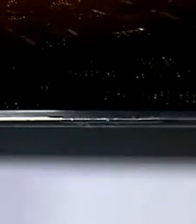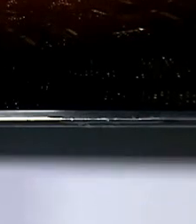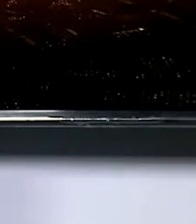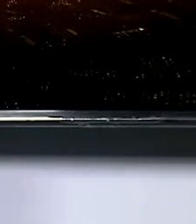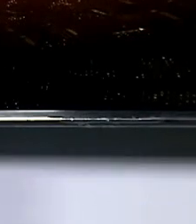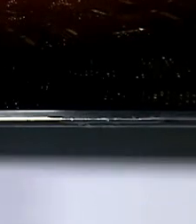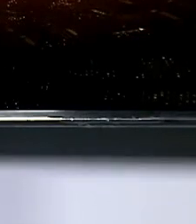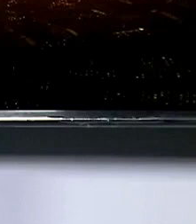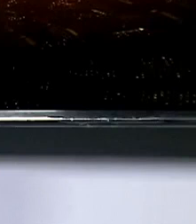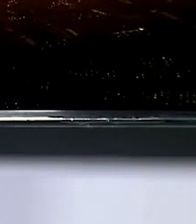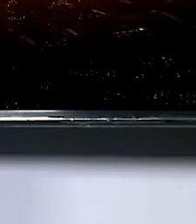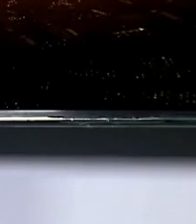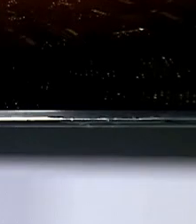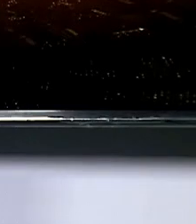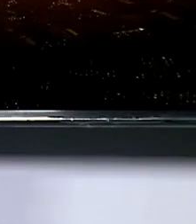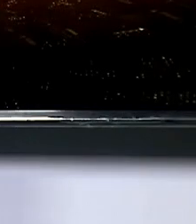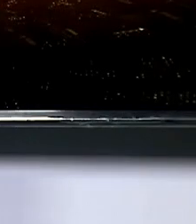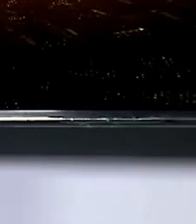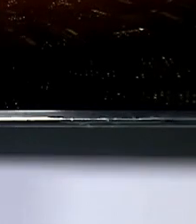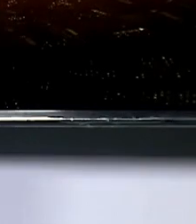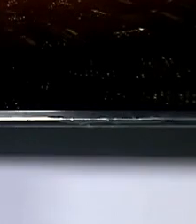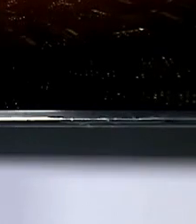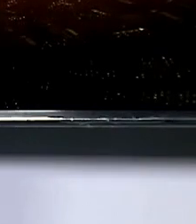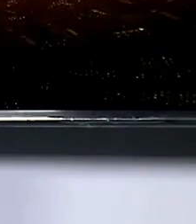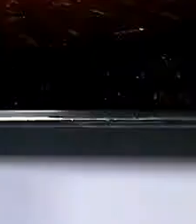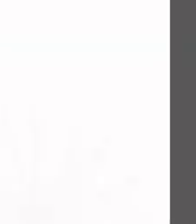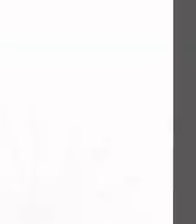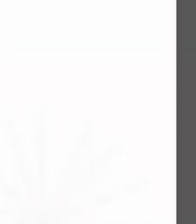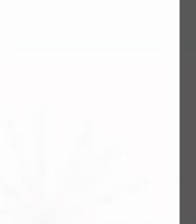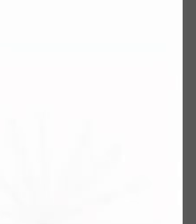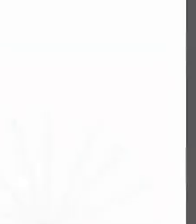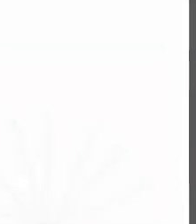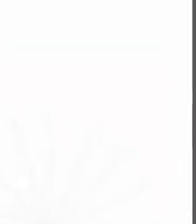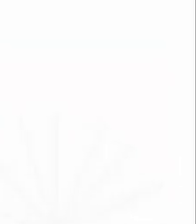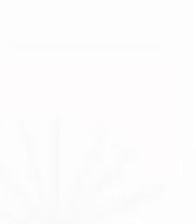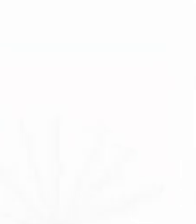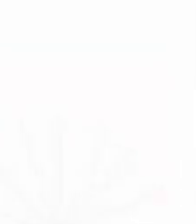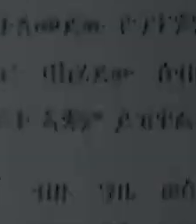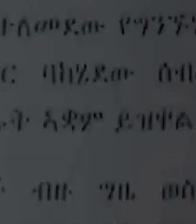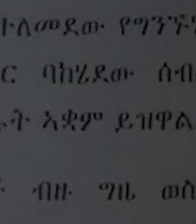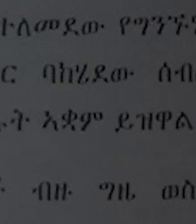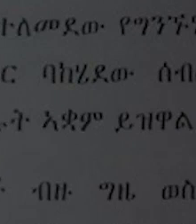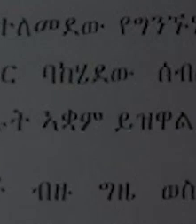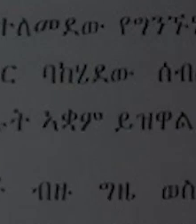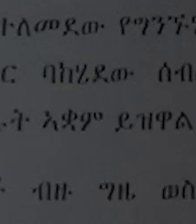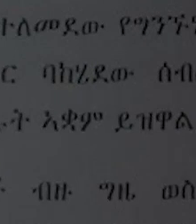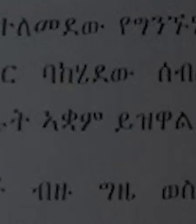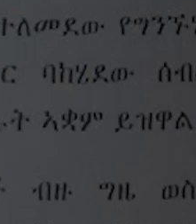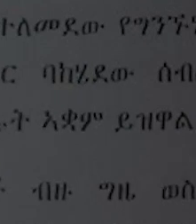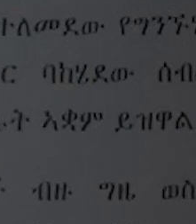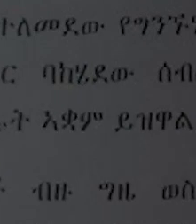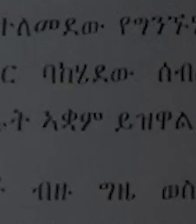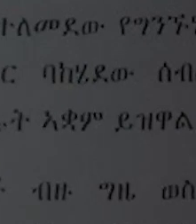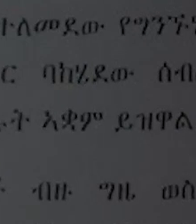نجمر كلنا غانتا مقله سو عندرتا ابو زريا ولد مدرخ افريكا سواب وسنه تقاوما تقاوما بدبدابنا بلي كامباني تشيبيا زل اخاتم مقله